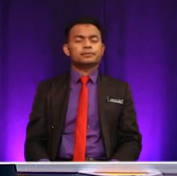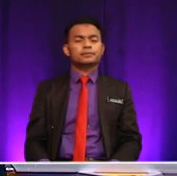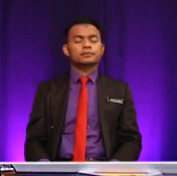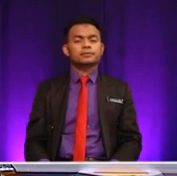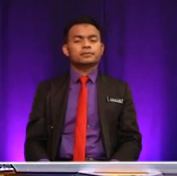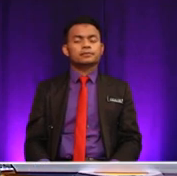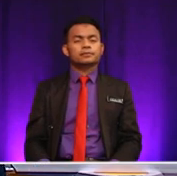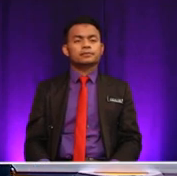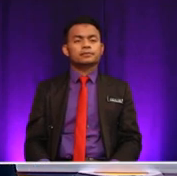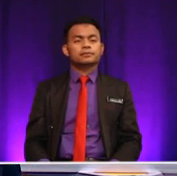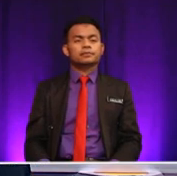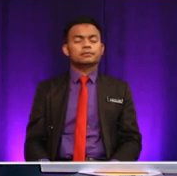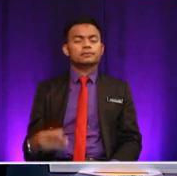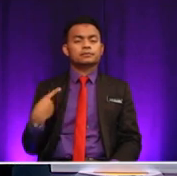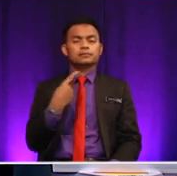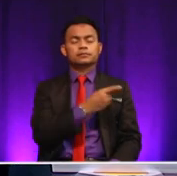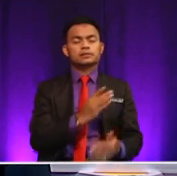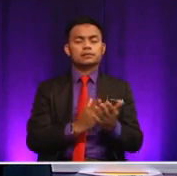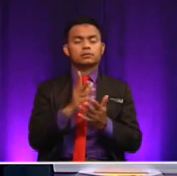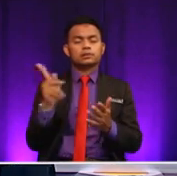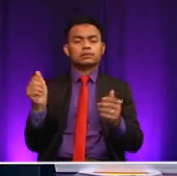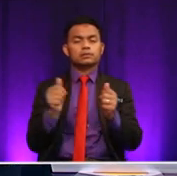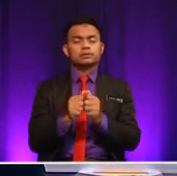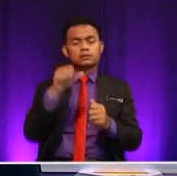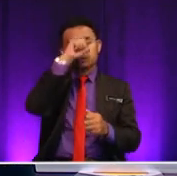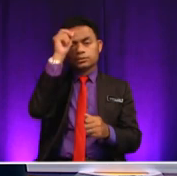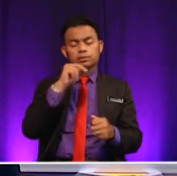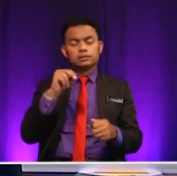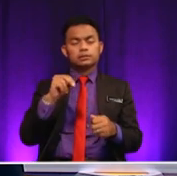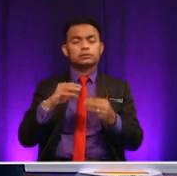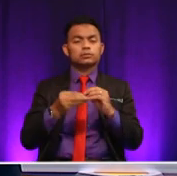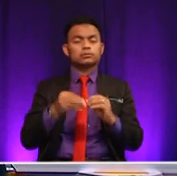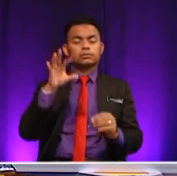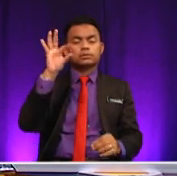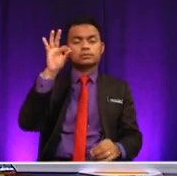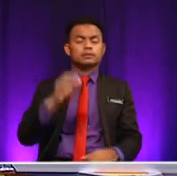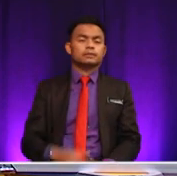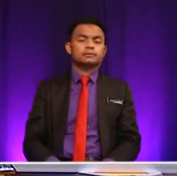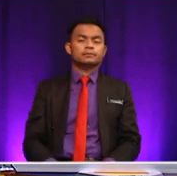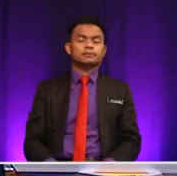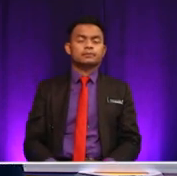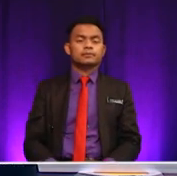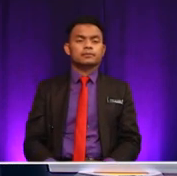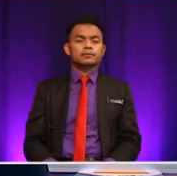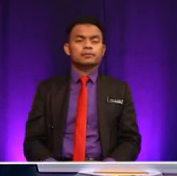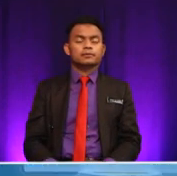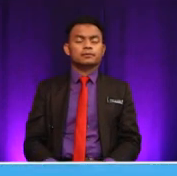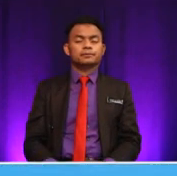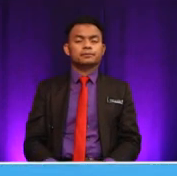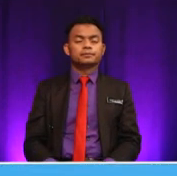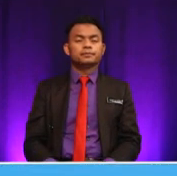Oke kita teruskan dengan soalnya yang ke-9 oke suaranya ke-9 ditengok di situ